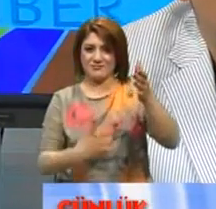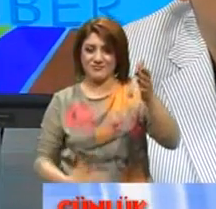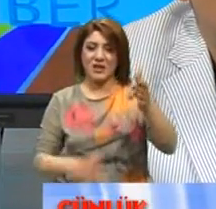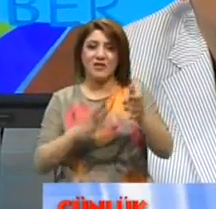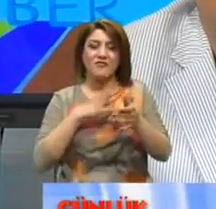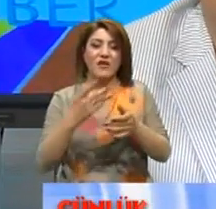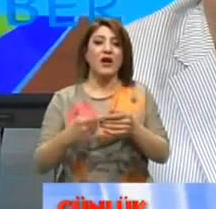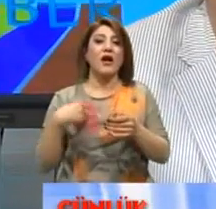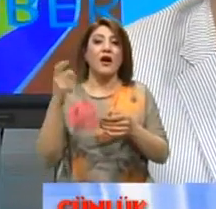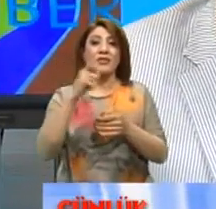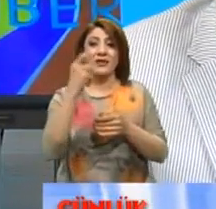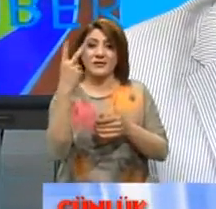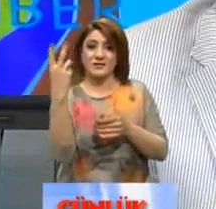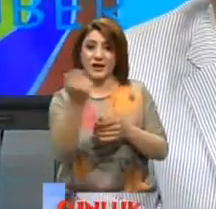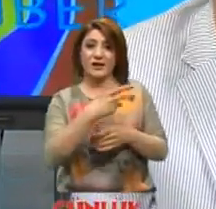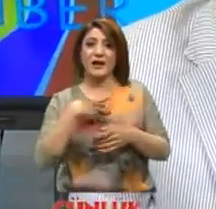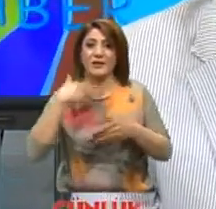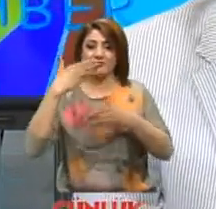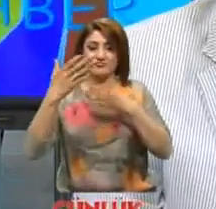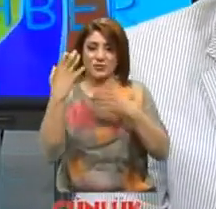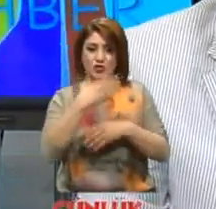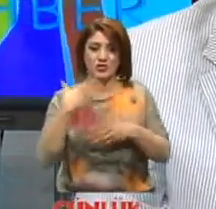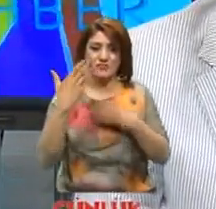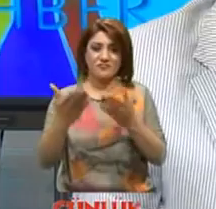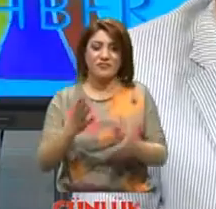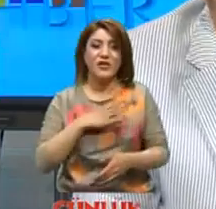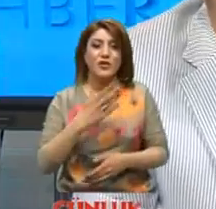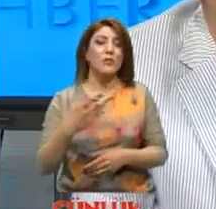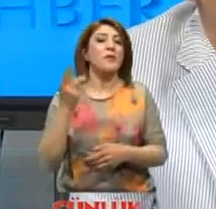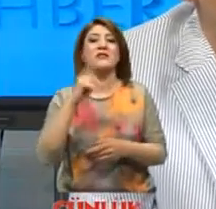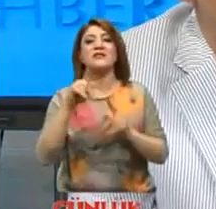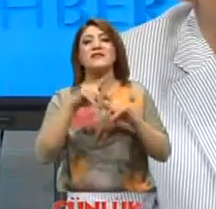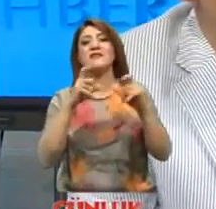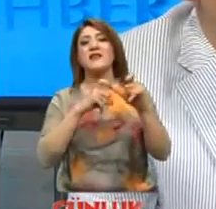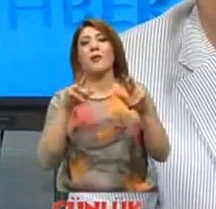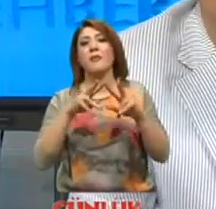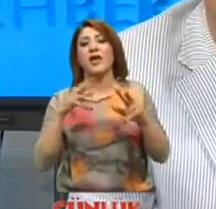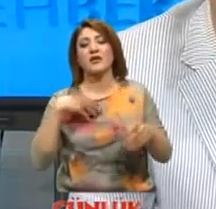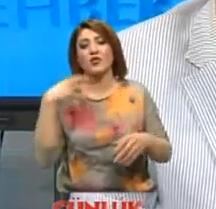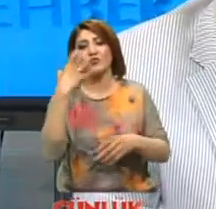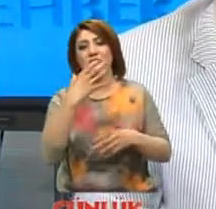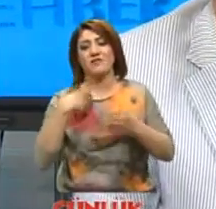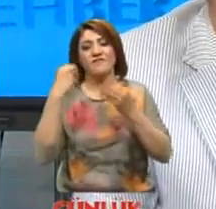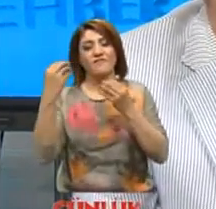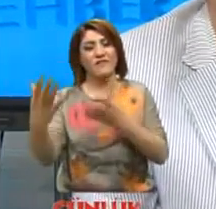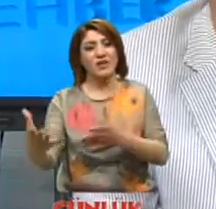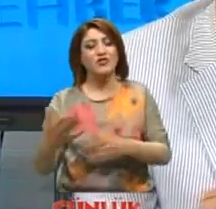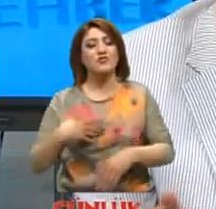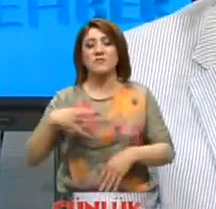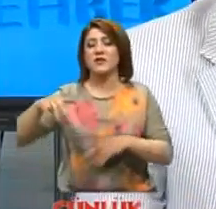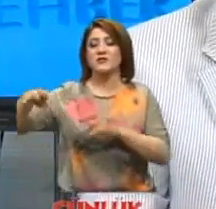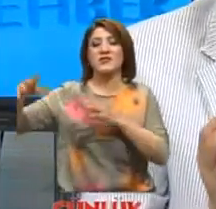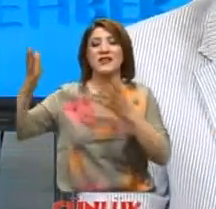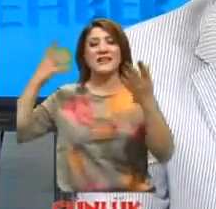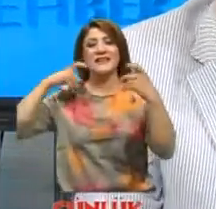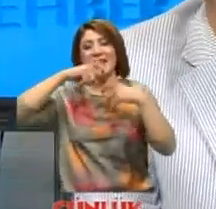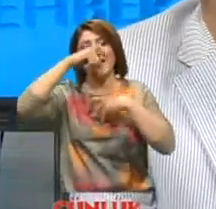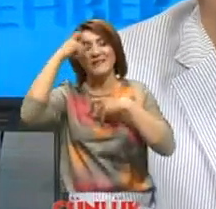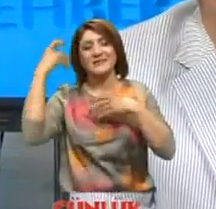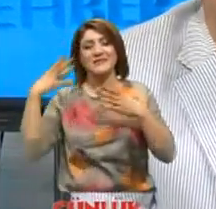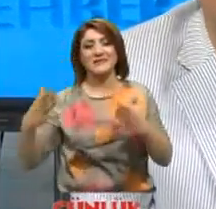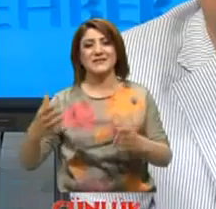45'lik konseri veriyorum. Bazen canım sıkılıyor, sanat müziği konseri yapalım diyorum. Sanat müziği söylüyorum. Kumsal şarkıları yapalım diyorum. O kafaya göre